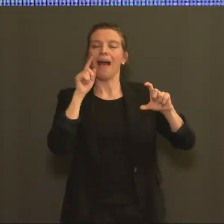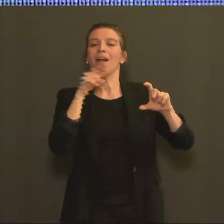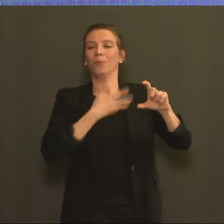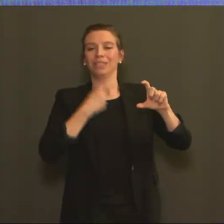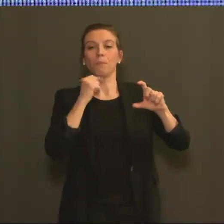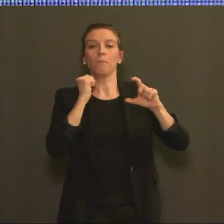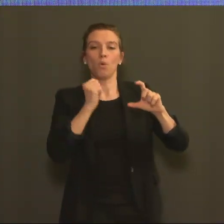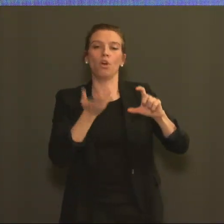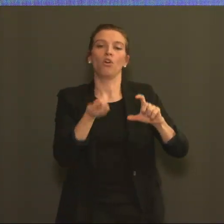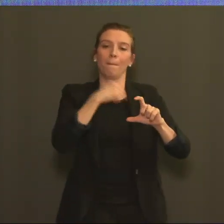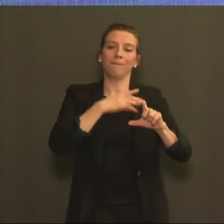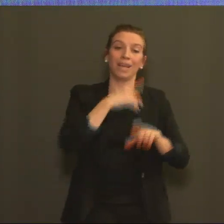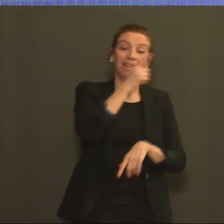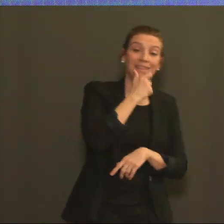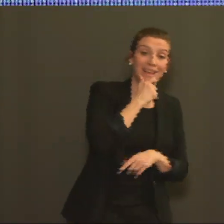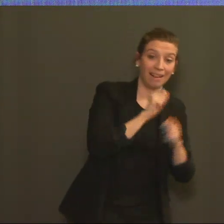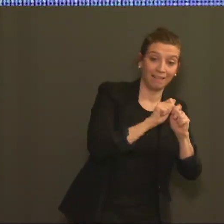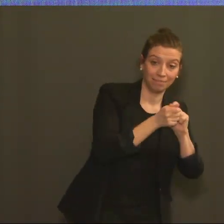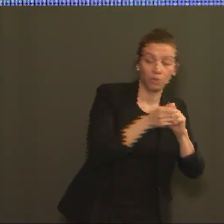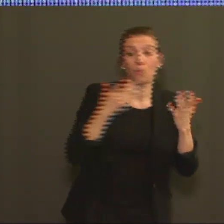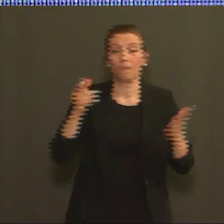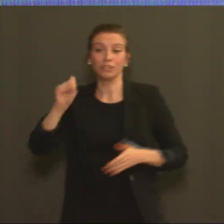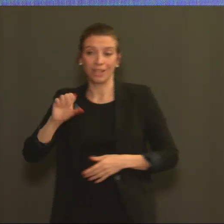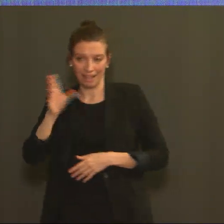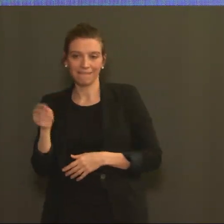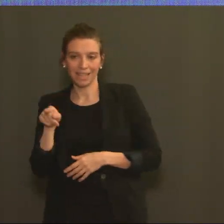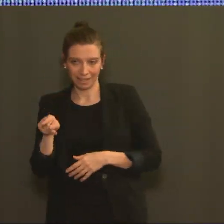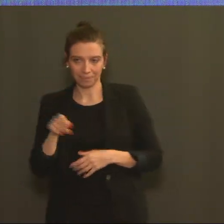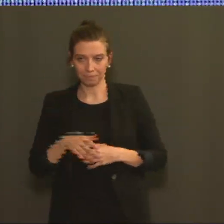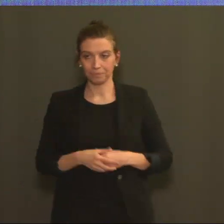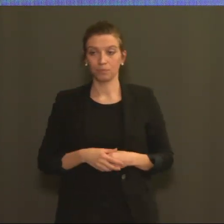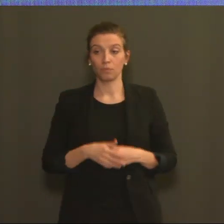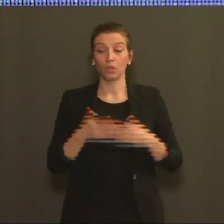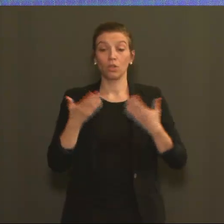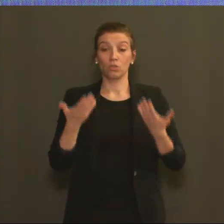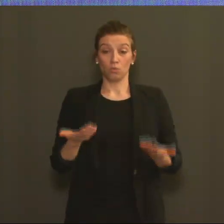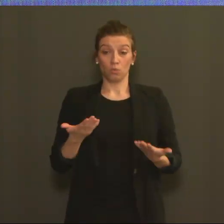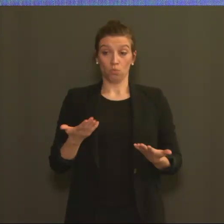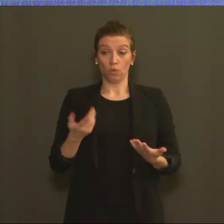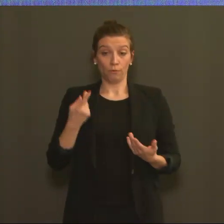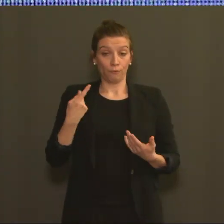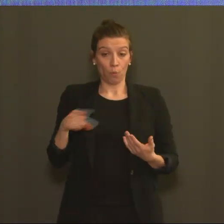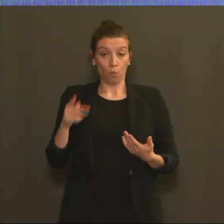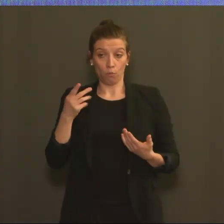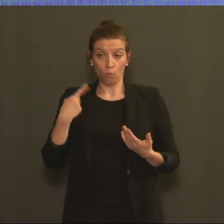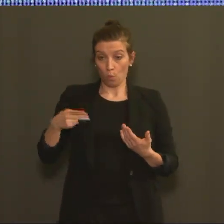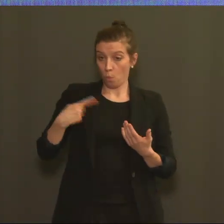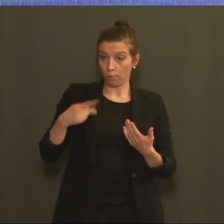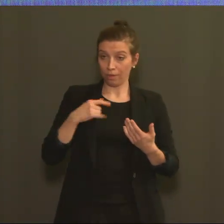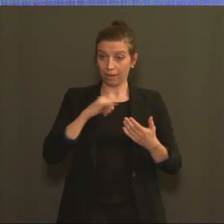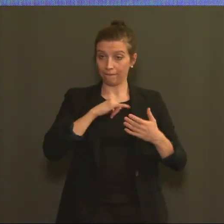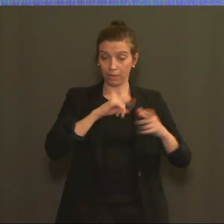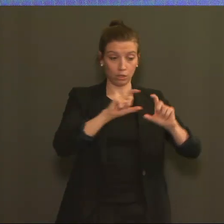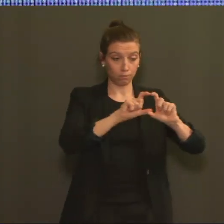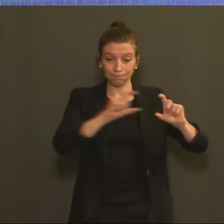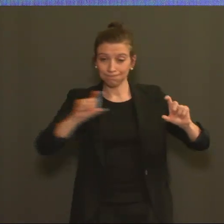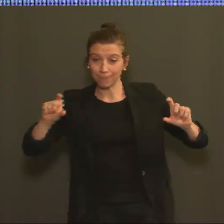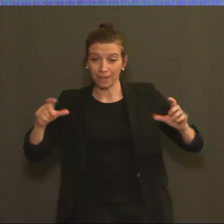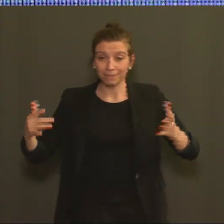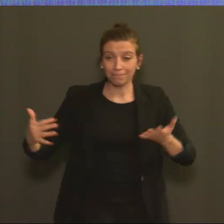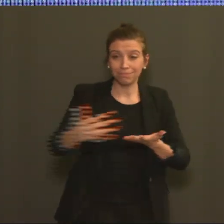5% maar er is wel nood aan meer representatieve data zoals ik al gezegd heb wordt er